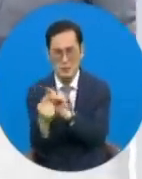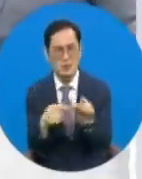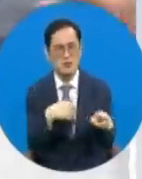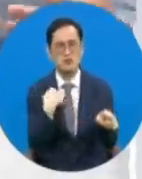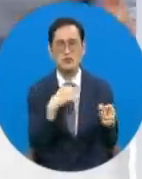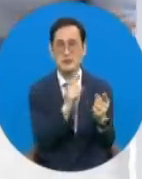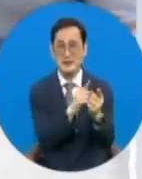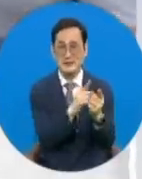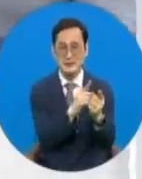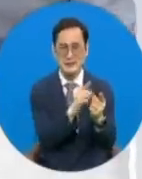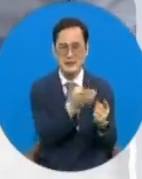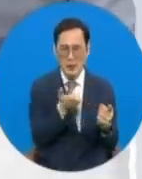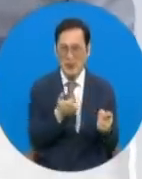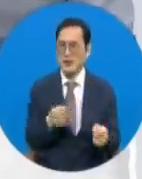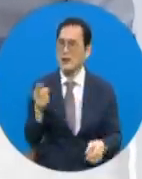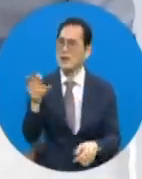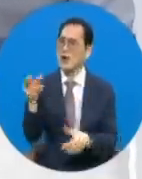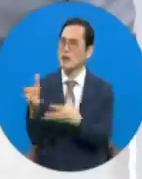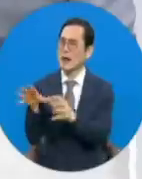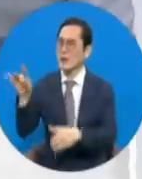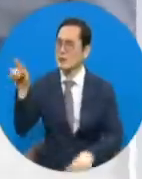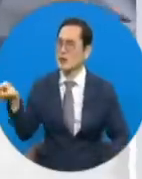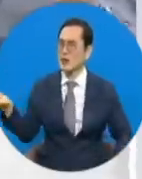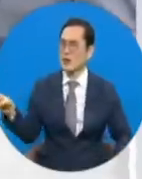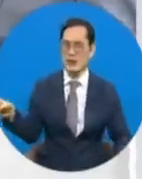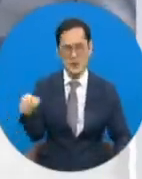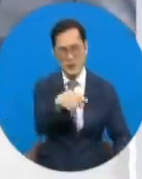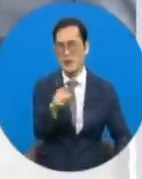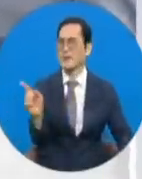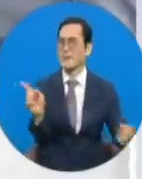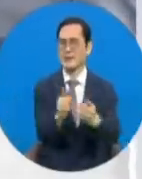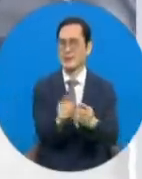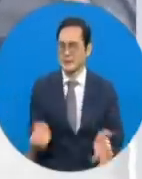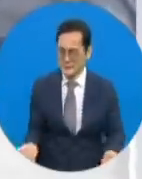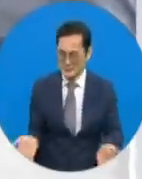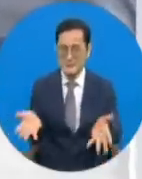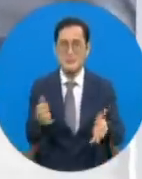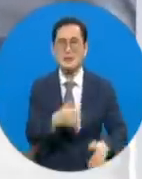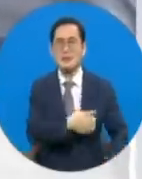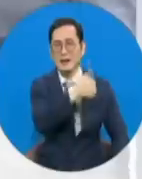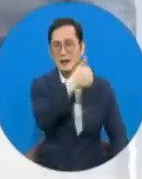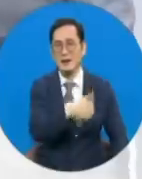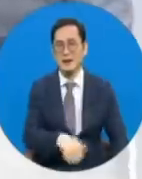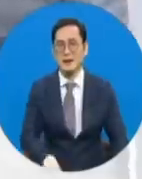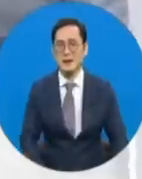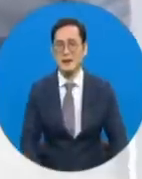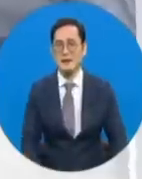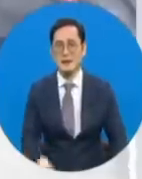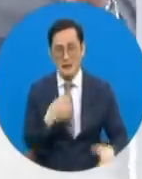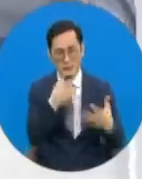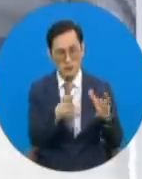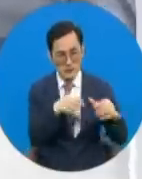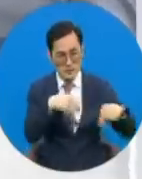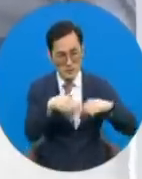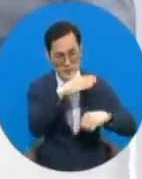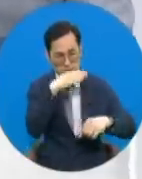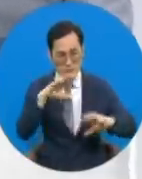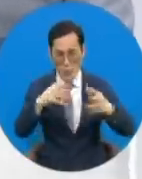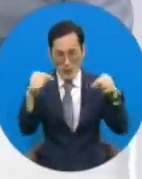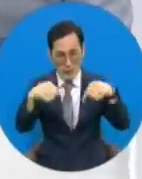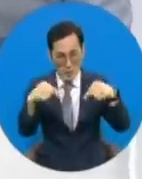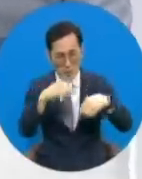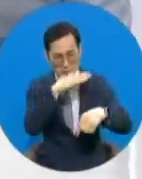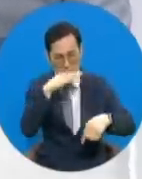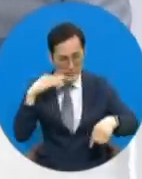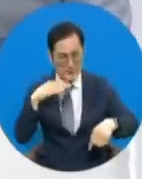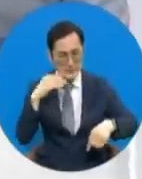이 한중 관계를 뚫어주라. 이렇게 네. 얘기를 해야만 국민들이 봤을 때 아이 민주당의 정치가 올바른 외교의 방식을